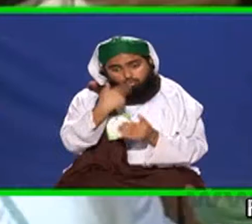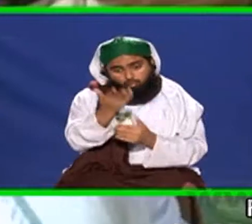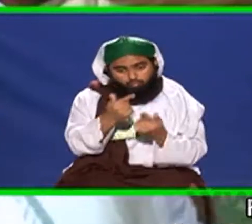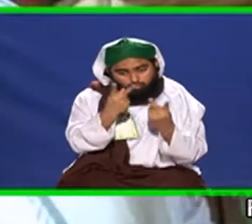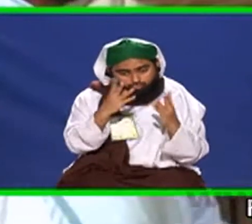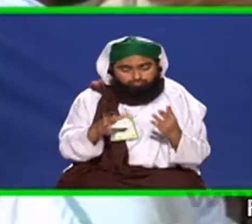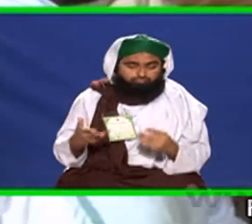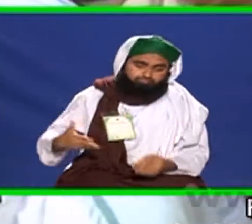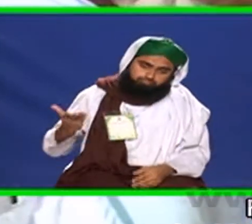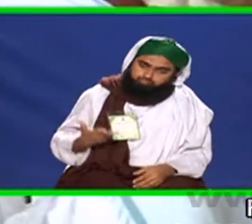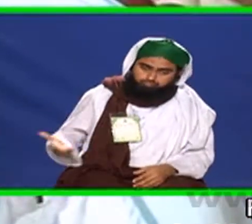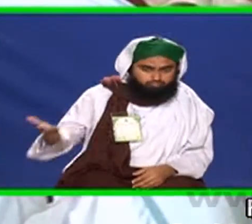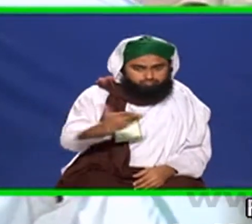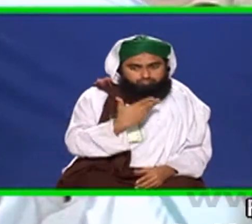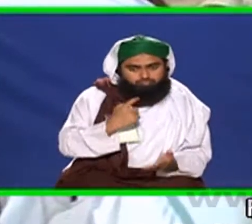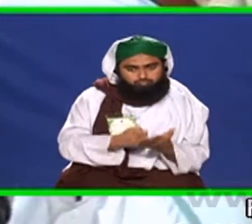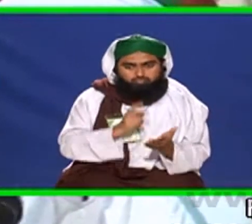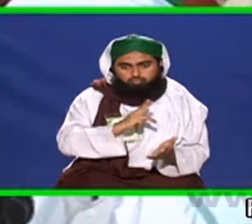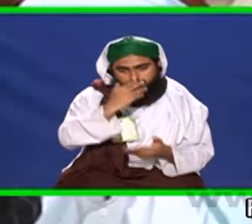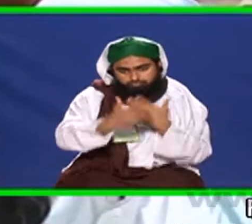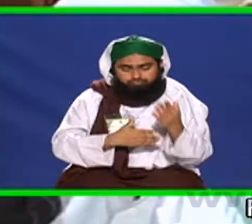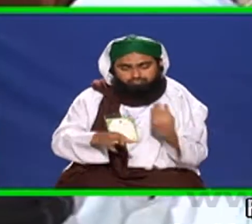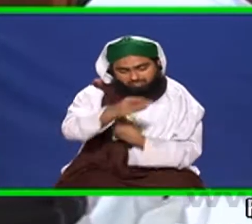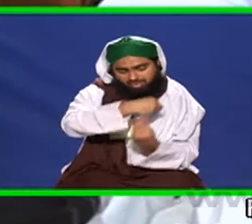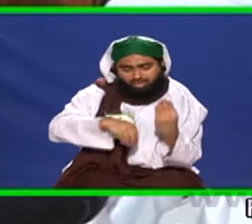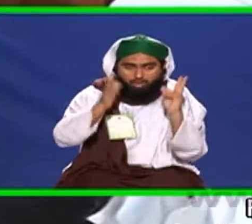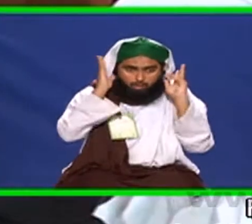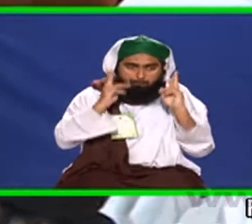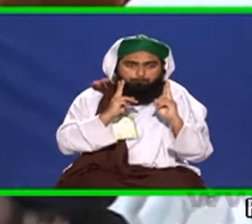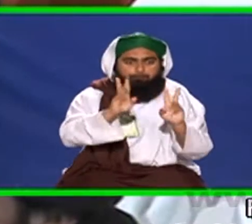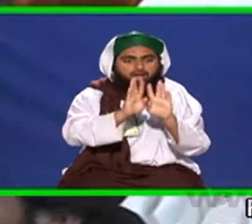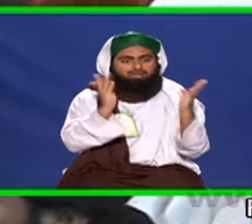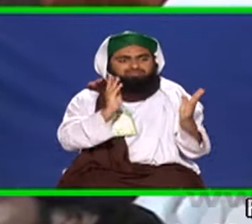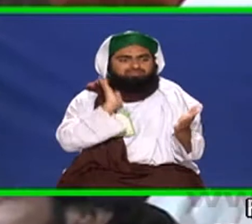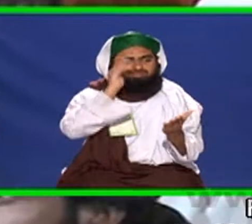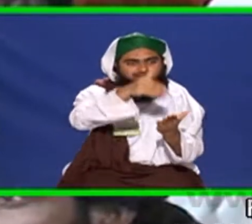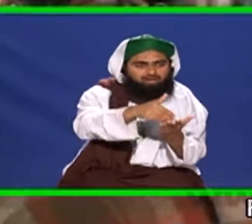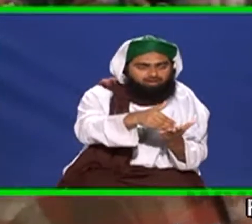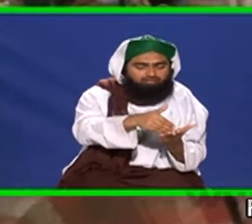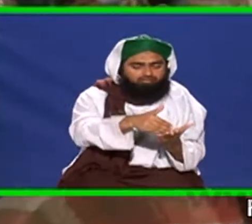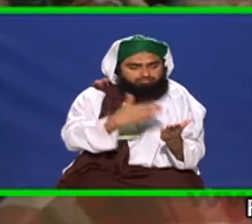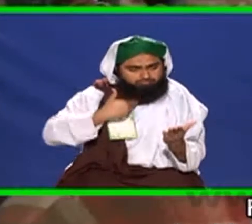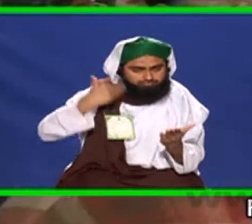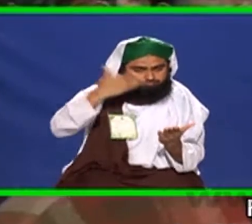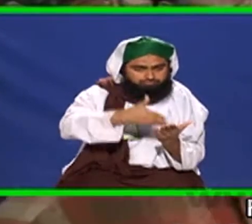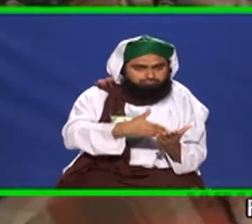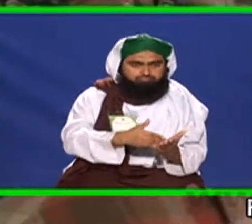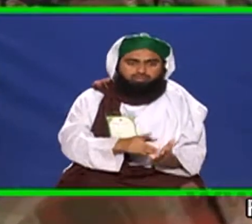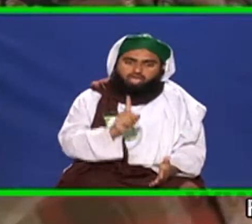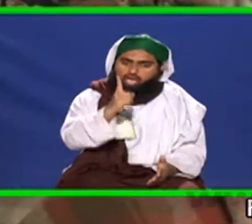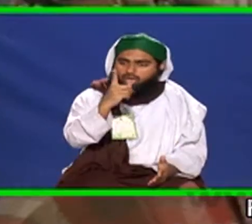گے. مثال کے طور پر حرم شریف میں کعبۃ اللہ معظمہ میں آپ گئے، حرم شریف میں